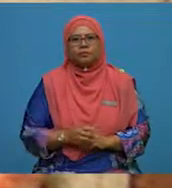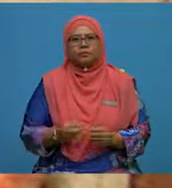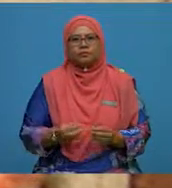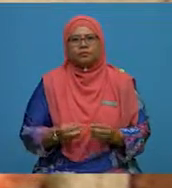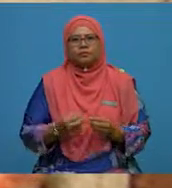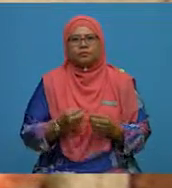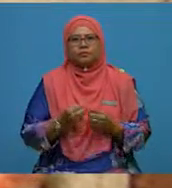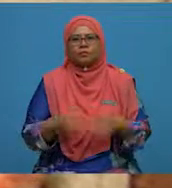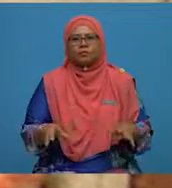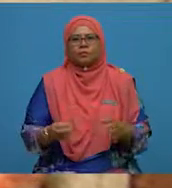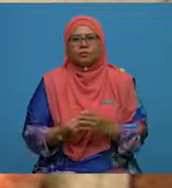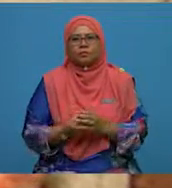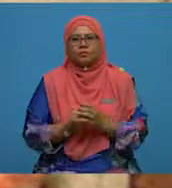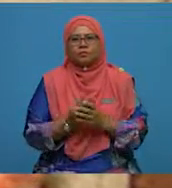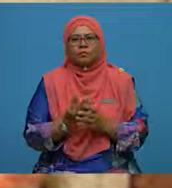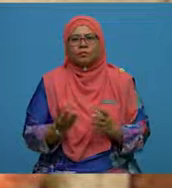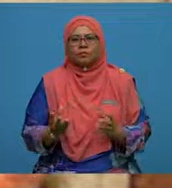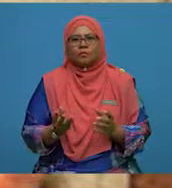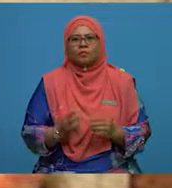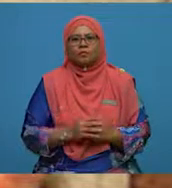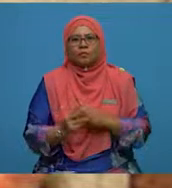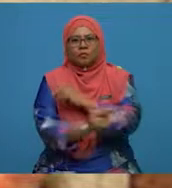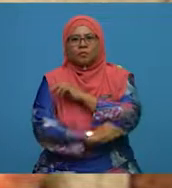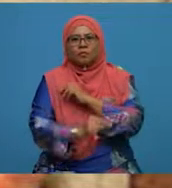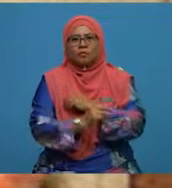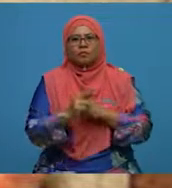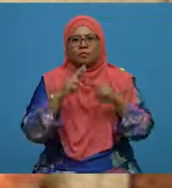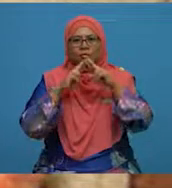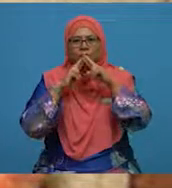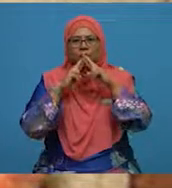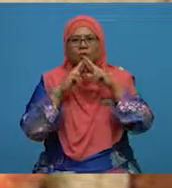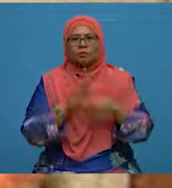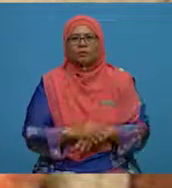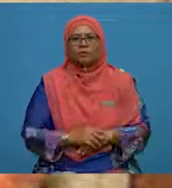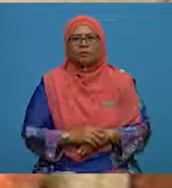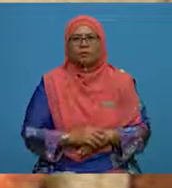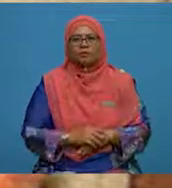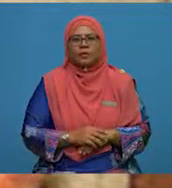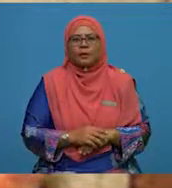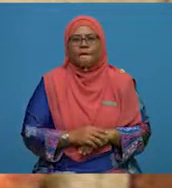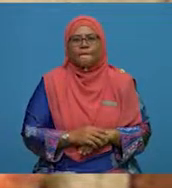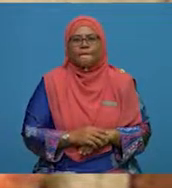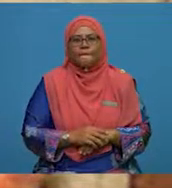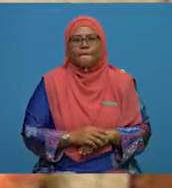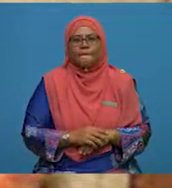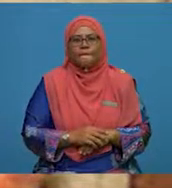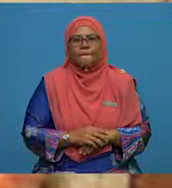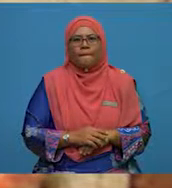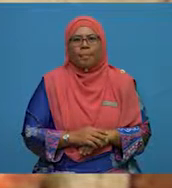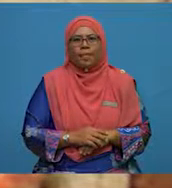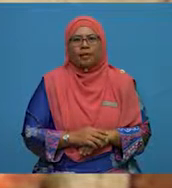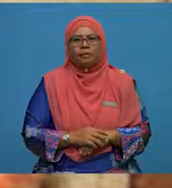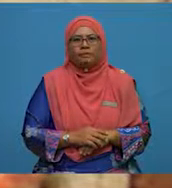sulit nasionalisme, iaitu Misri Al-Falat dan Al-His Al-Watani